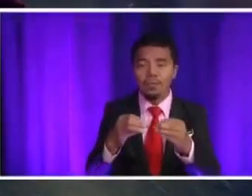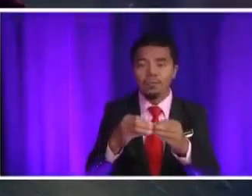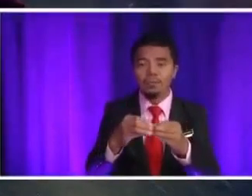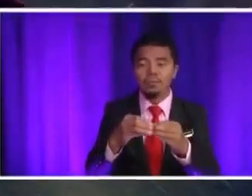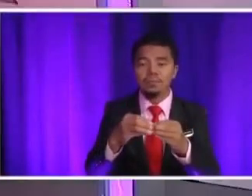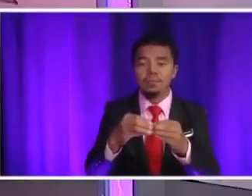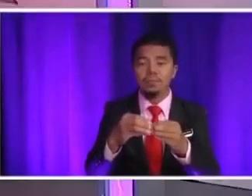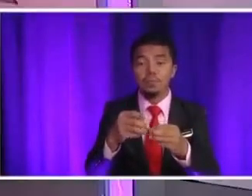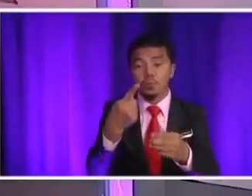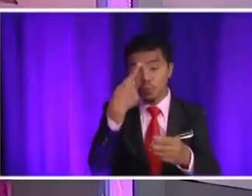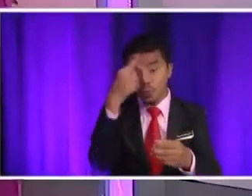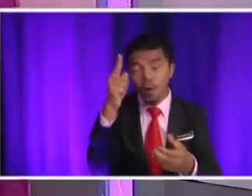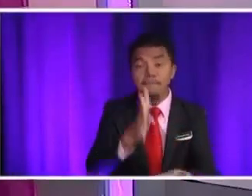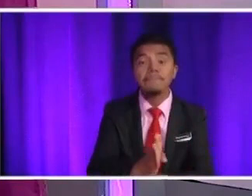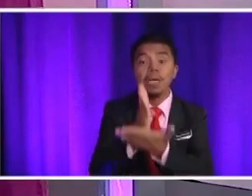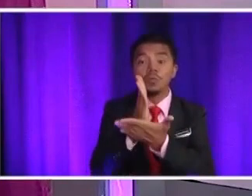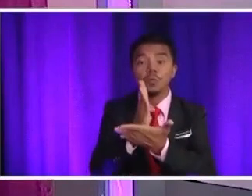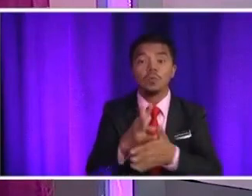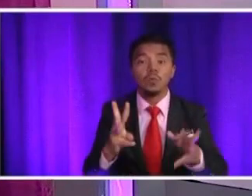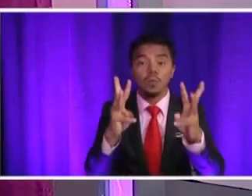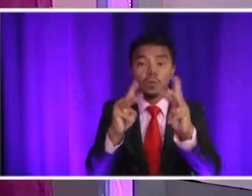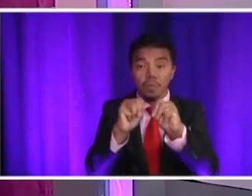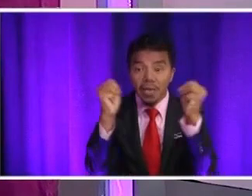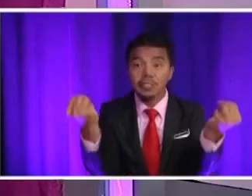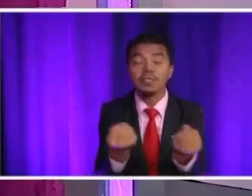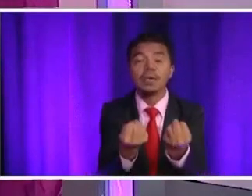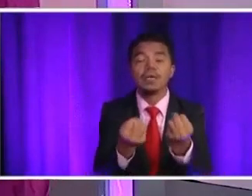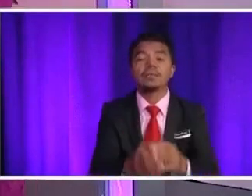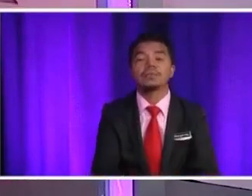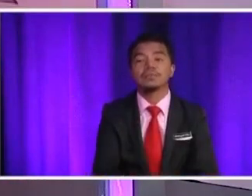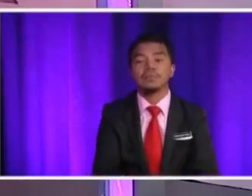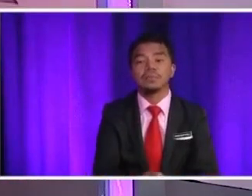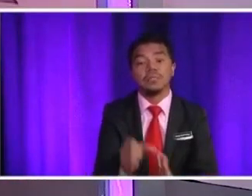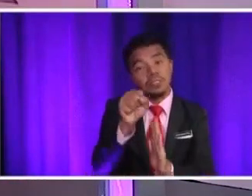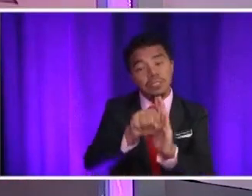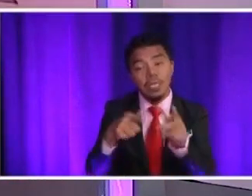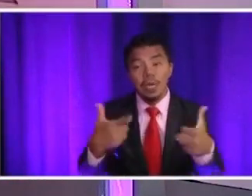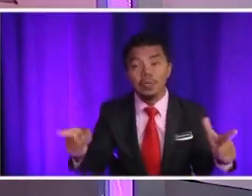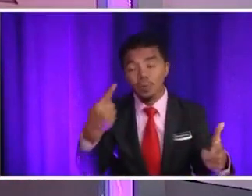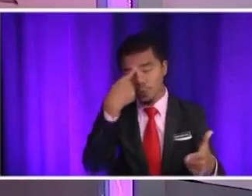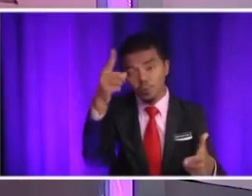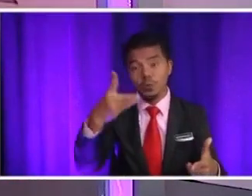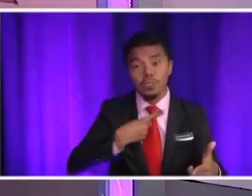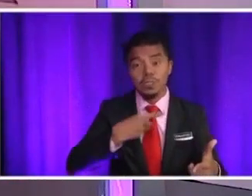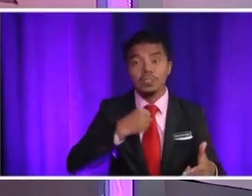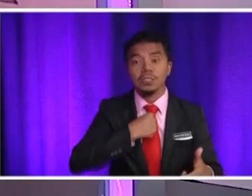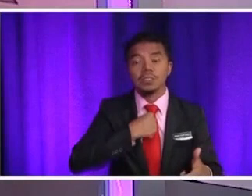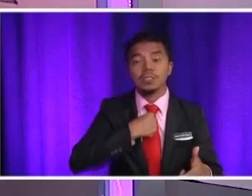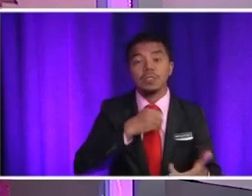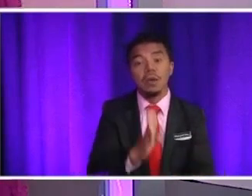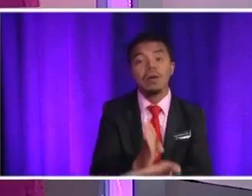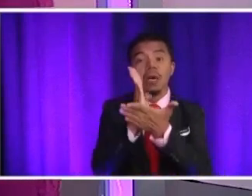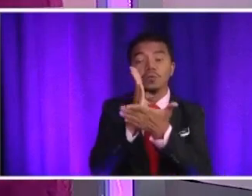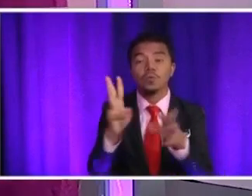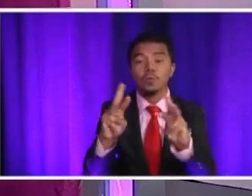masyarakat sekeliling. Betul. Selain daripada bukan untuk diri dia, baik untuk diri dia untung, dia juga perlu ada peranan lain lah, bagi